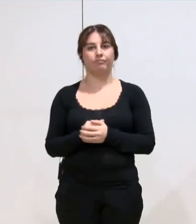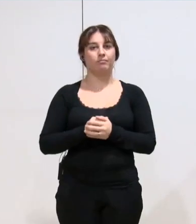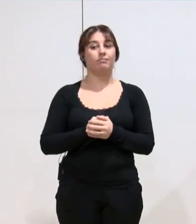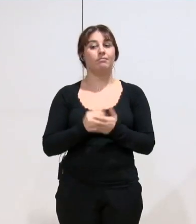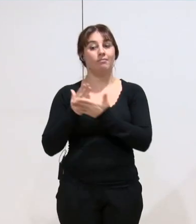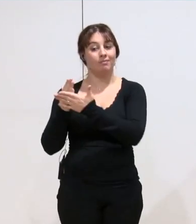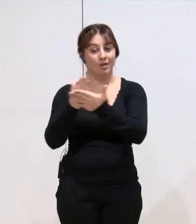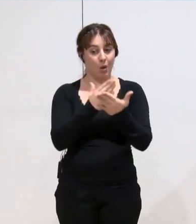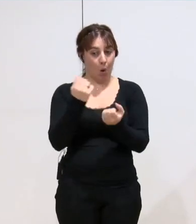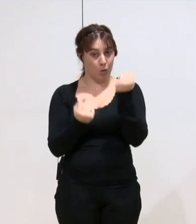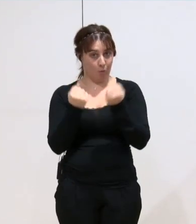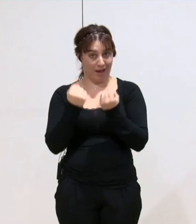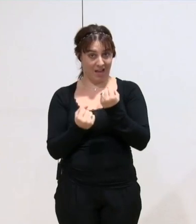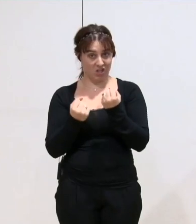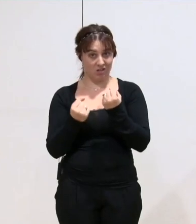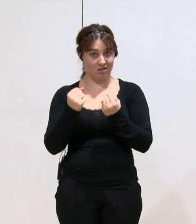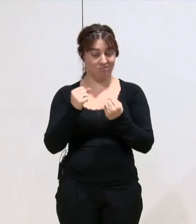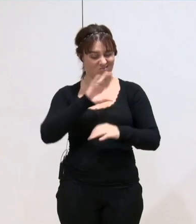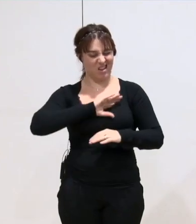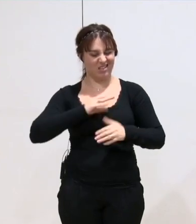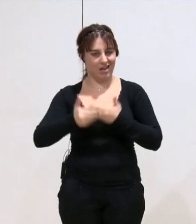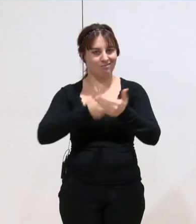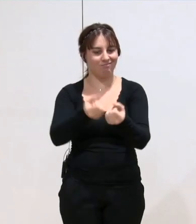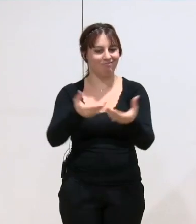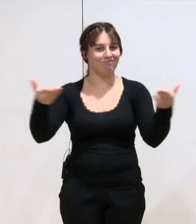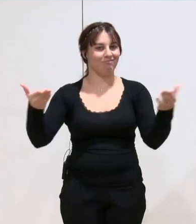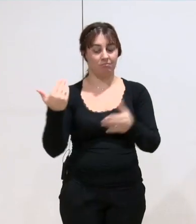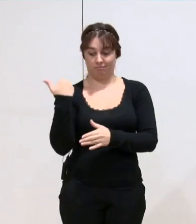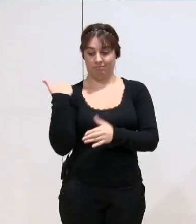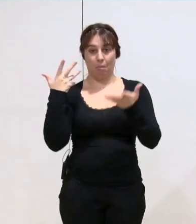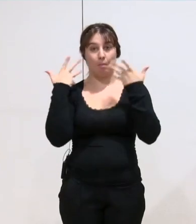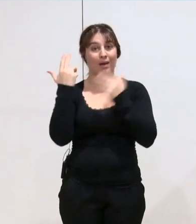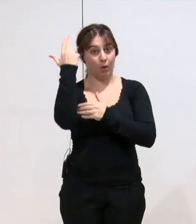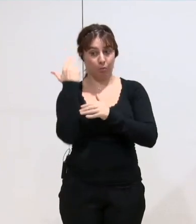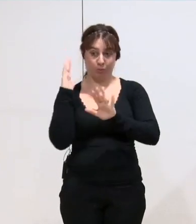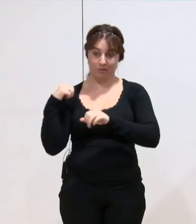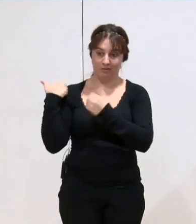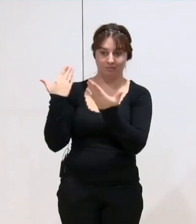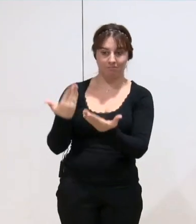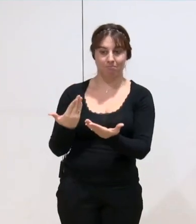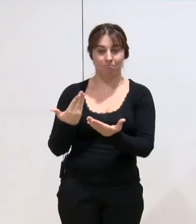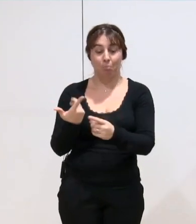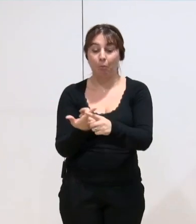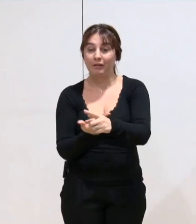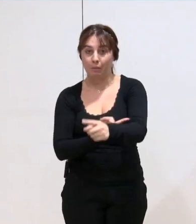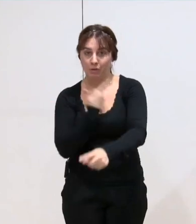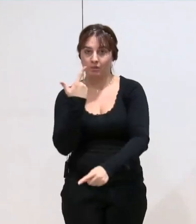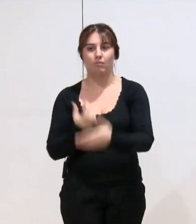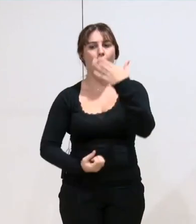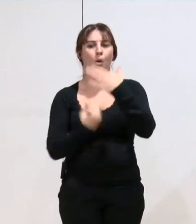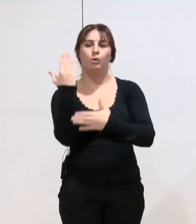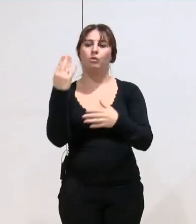c'est quelque chose qui a pu être mis en place depuis ce printemps. Et enfin, une nouveauté,